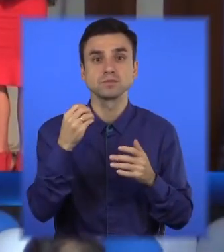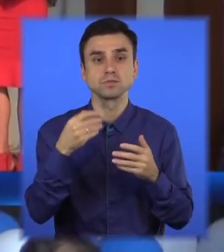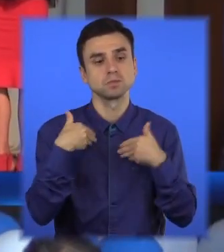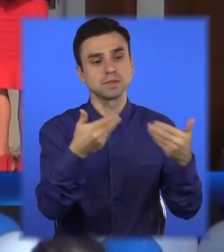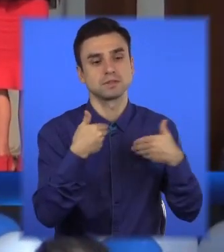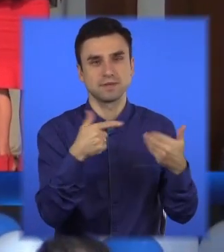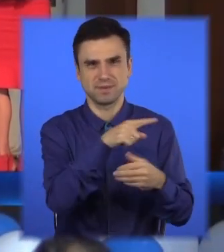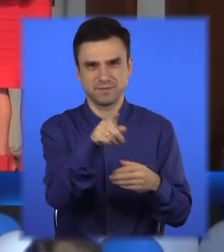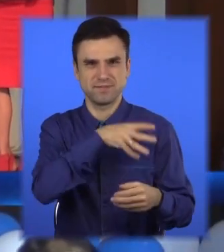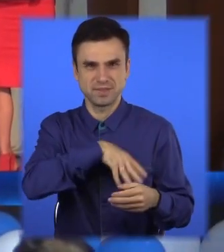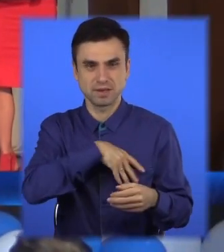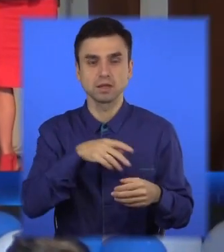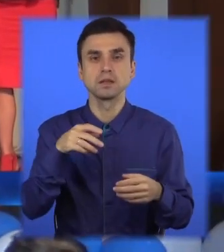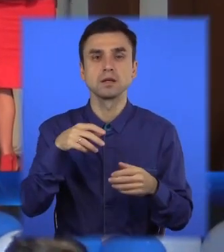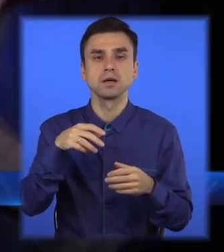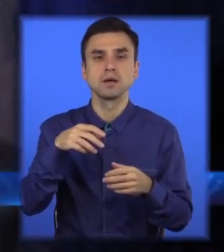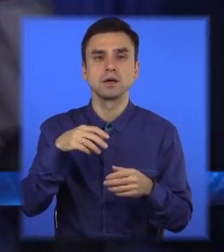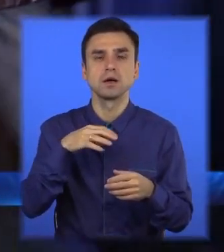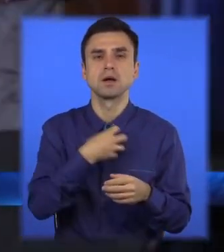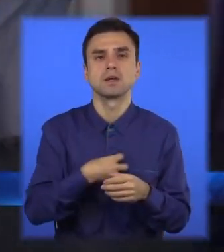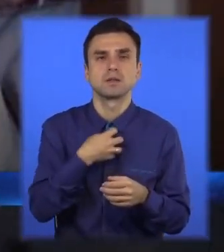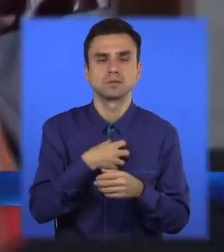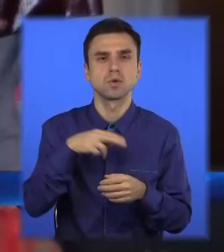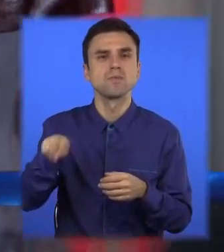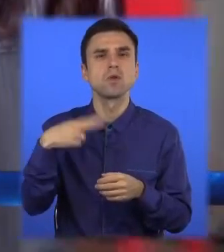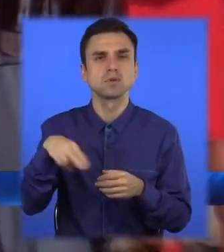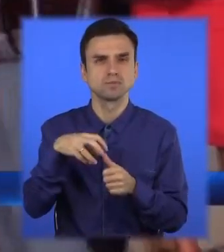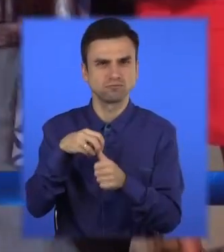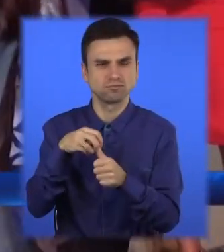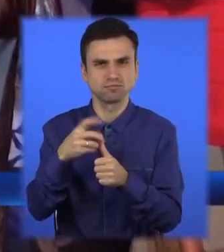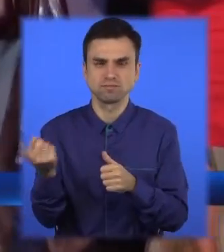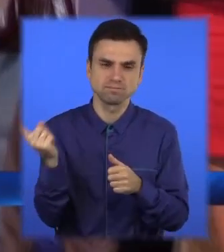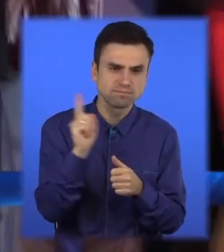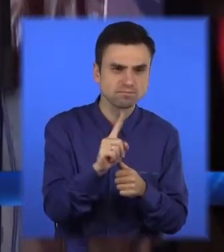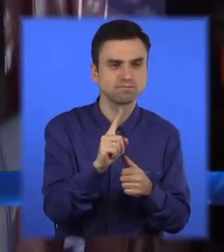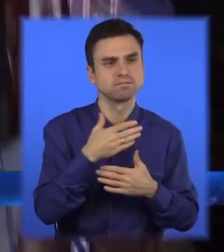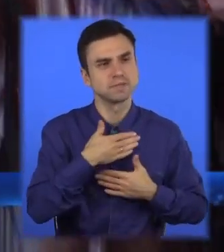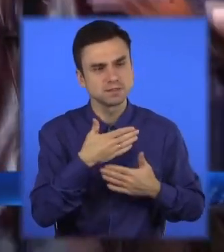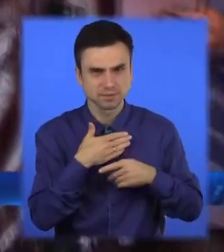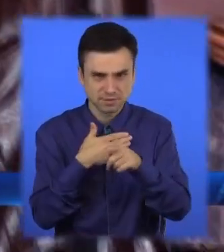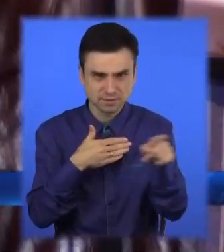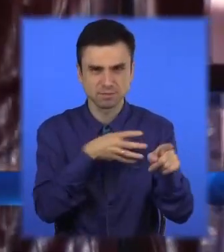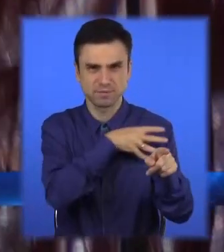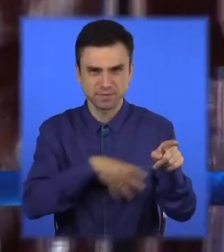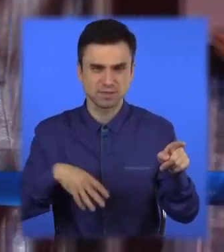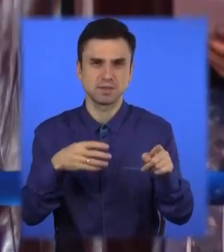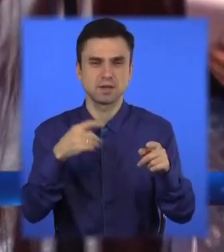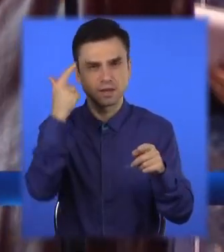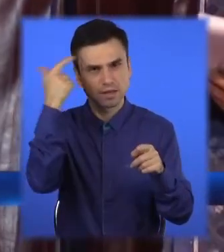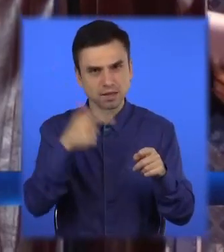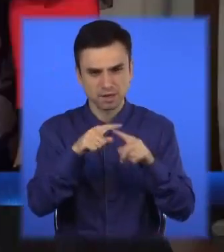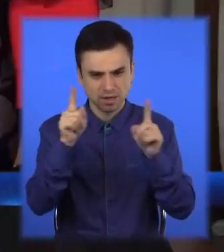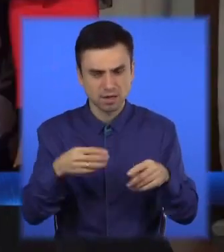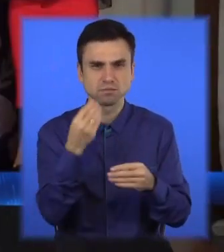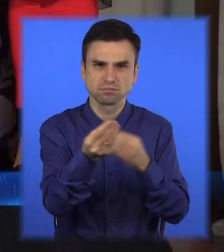голова Довгицівської райради. Він вручив пам'ятні грамоти та подяки кращим мешканцям району, за плечима яких довгі